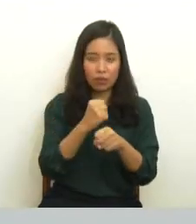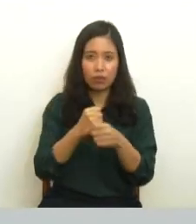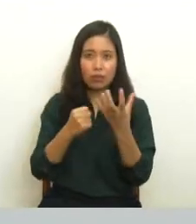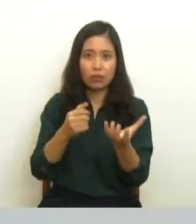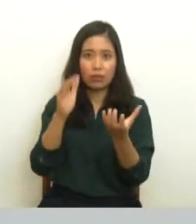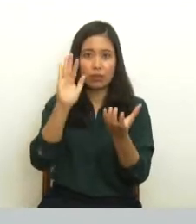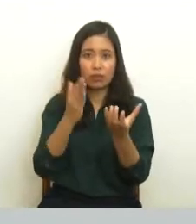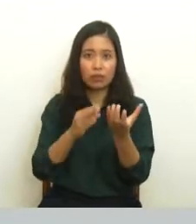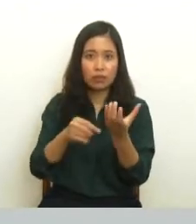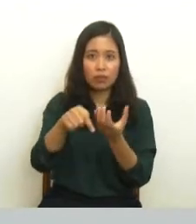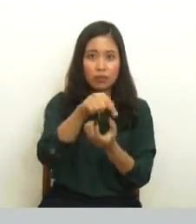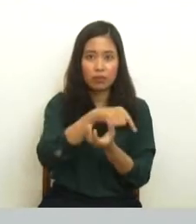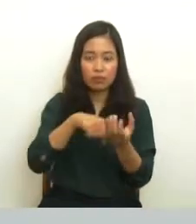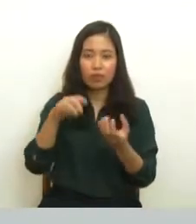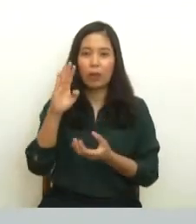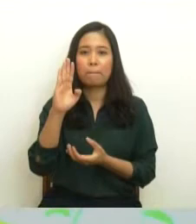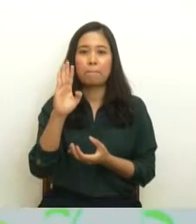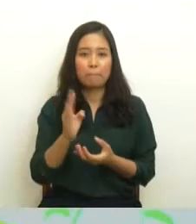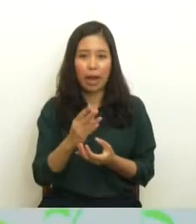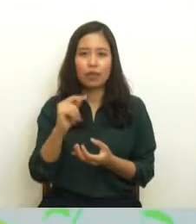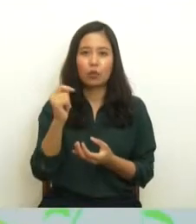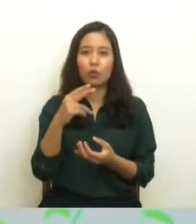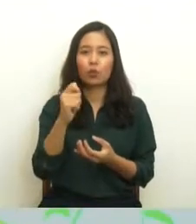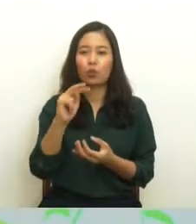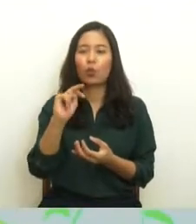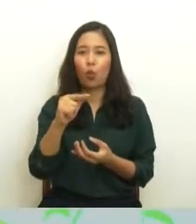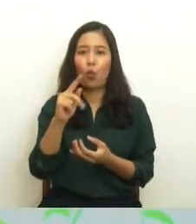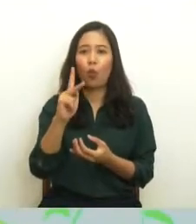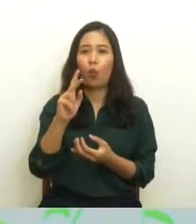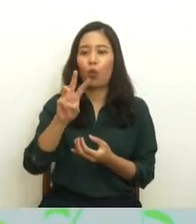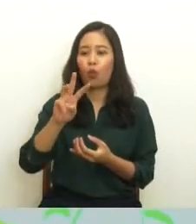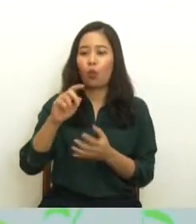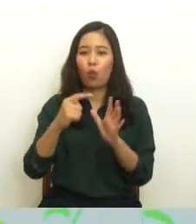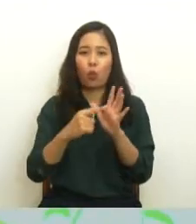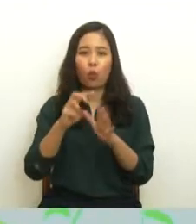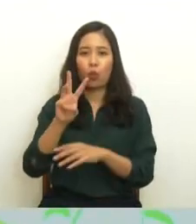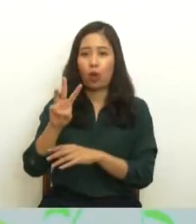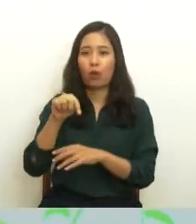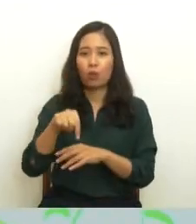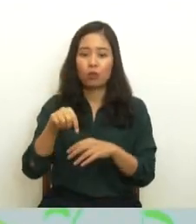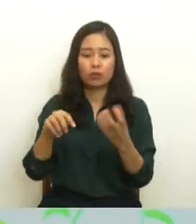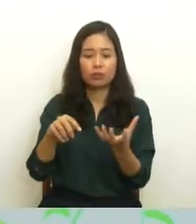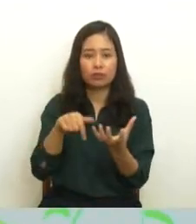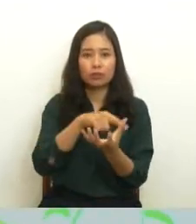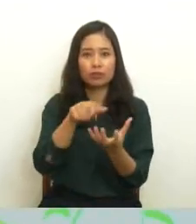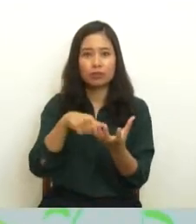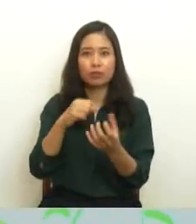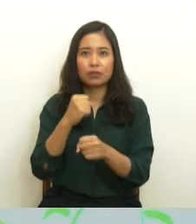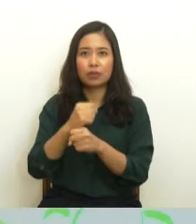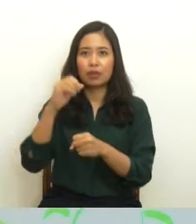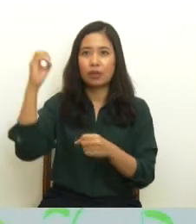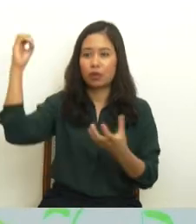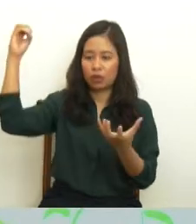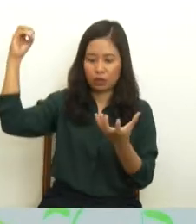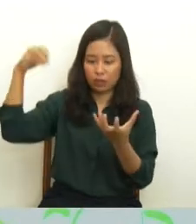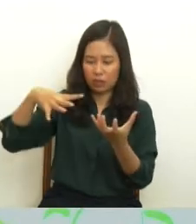คือ ใบทองกวาวและขึ้นรูปภาชนะใบไม้ไม ไม่ต้องตากแดด้วยความร้อนจากเตา